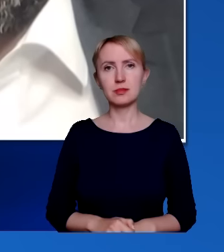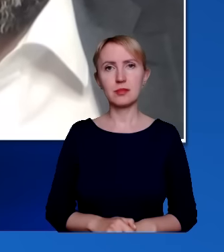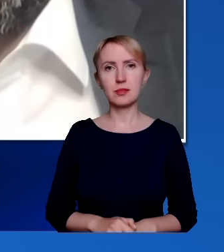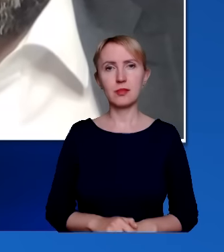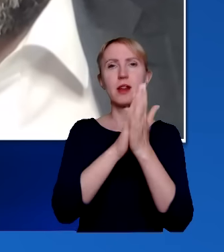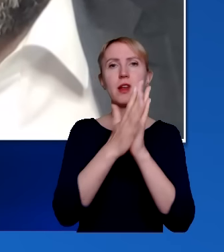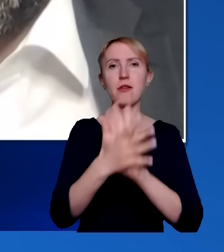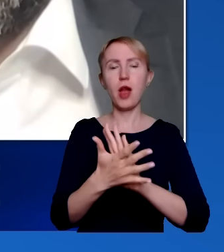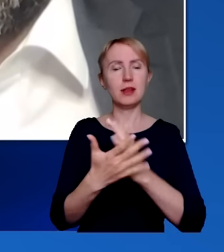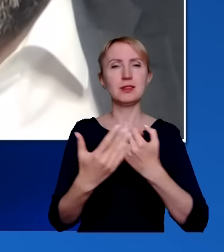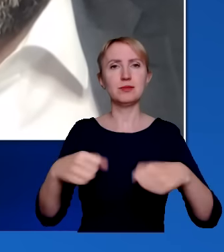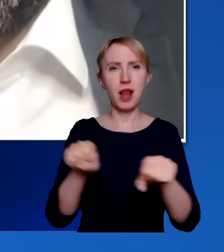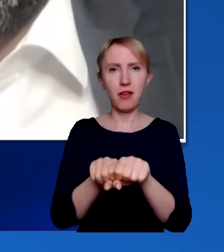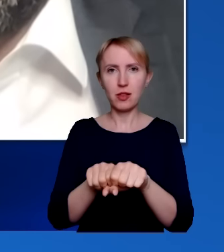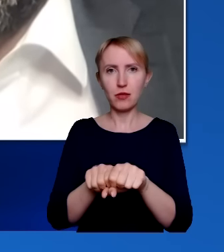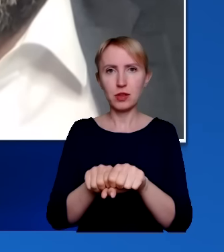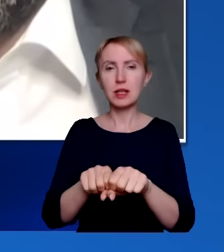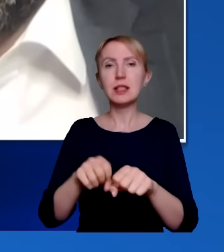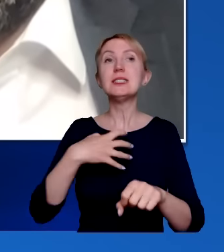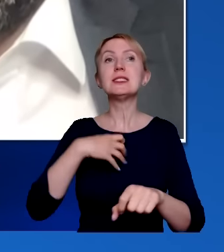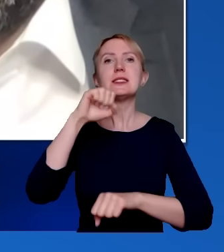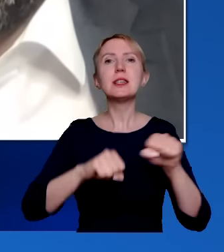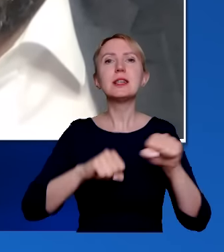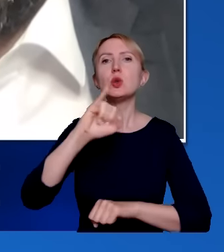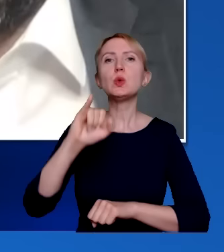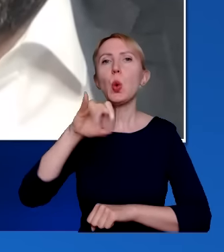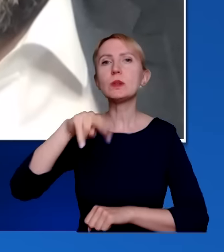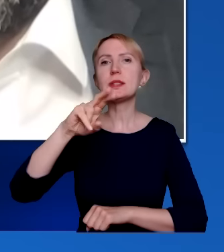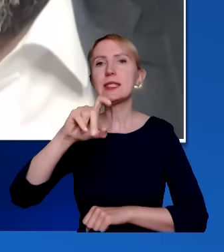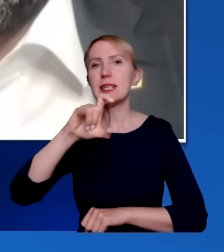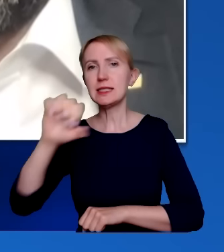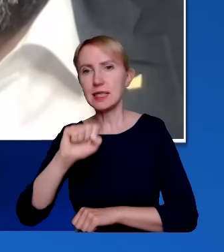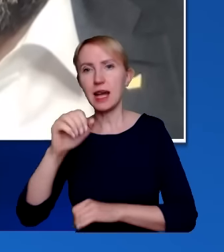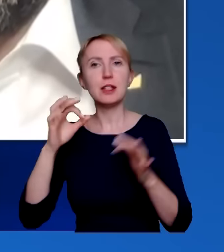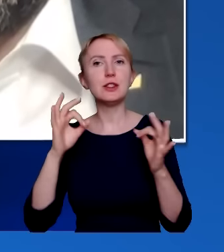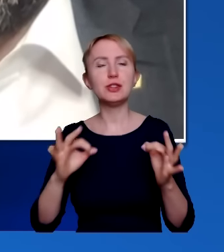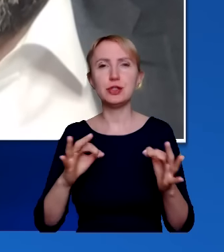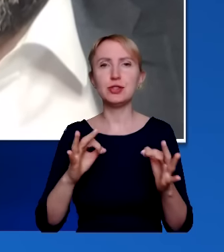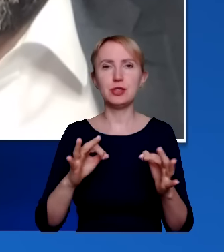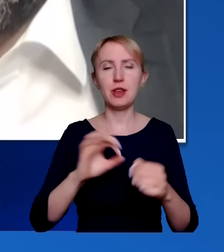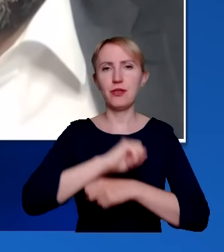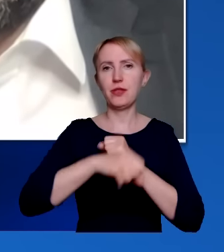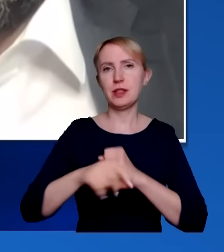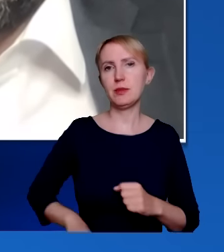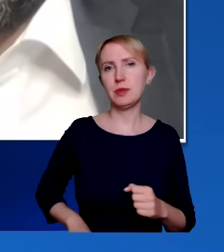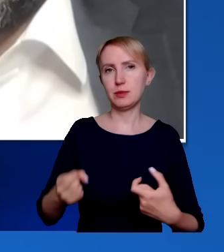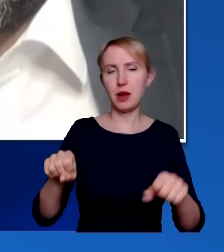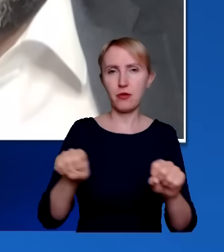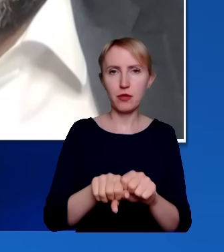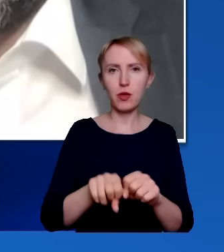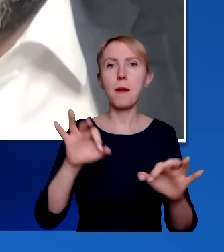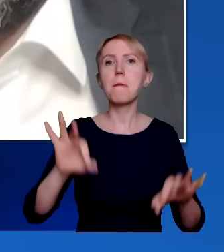wymiaru sprawiedliwości z sędziami justycji i z dzisiejszym wiceministrem Sprawiedliwości z panią